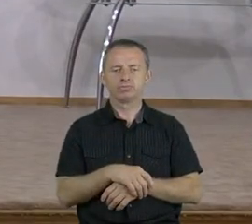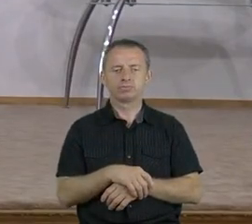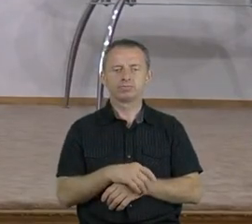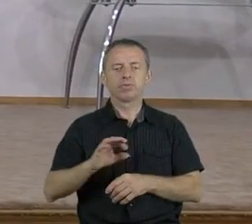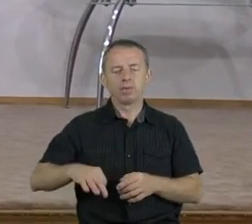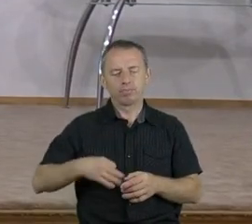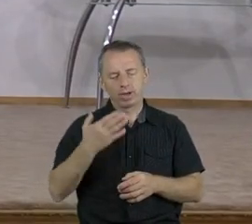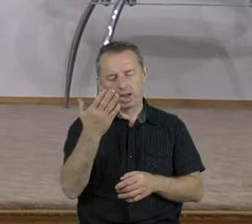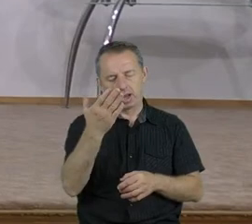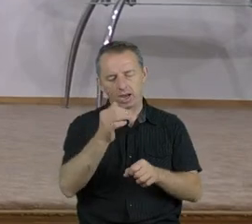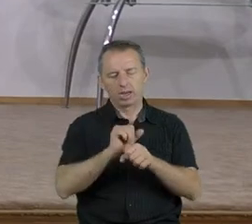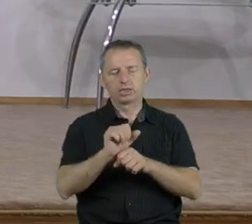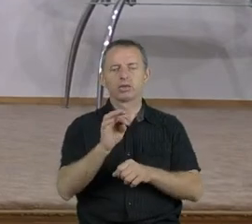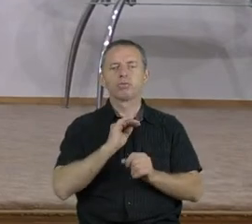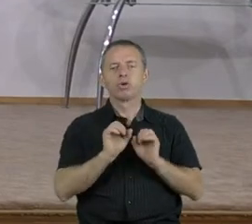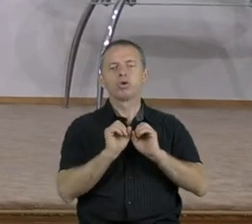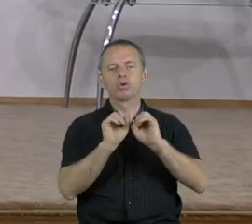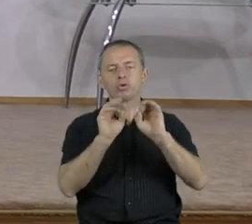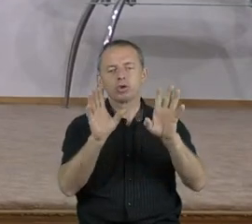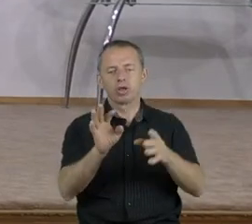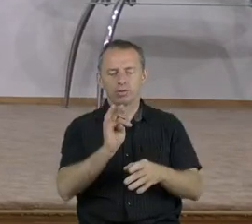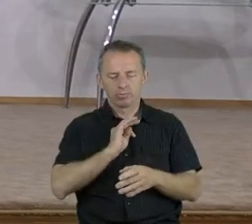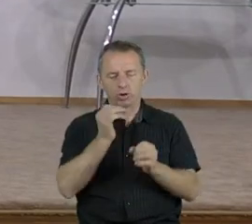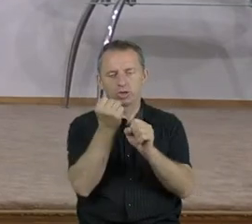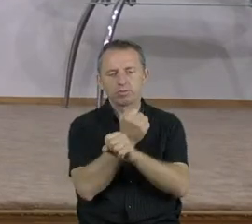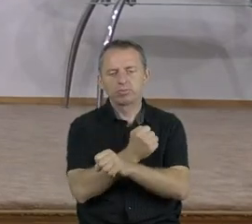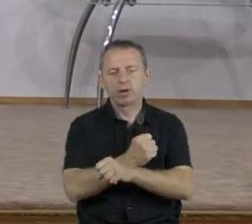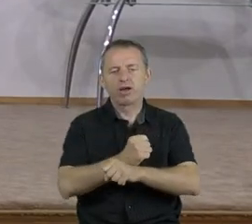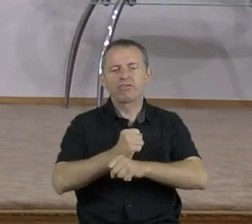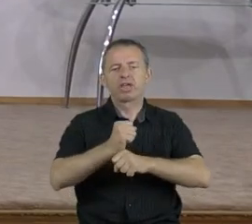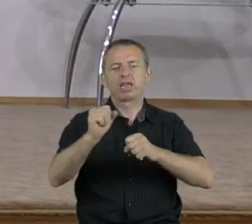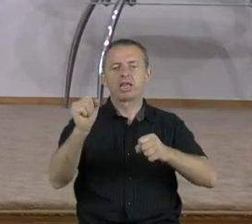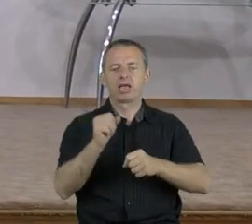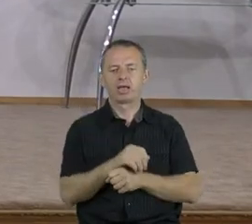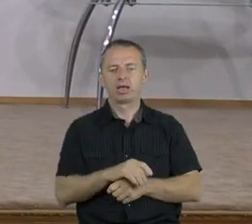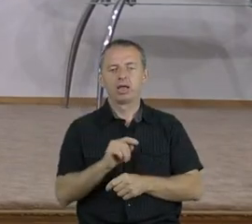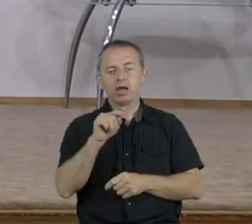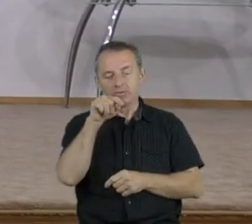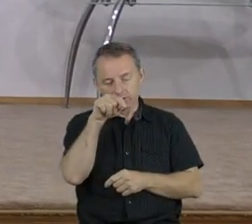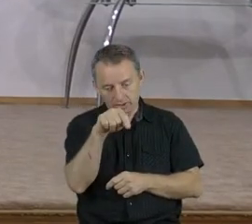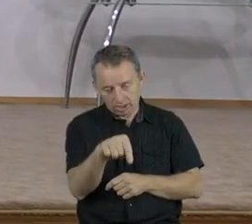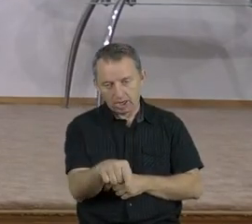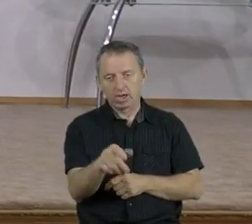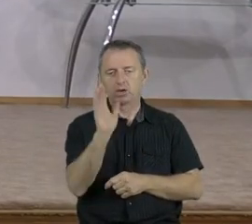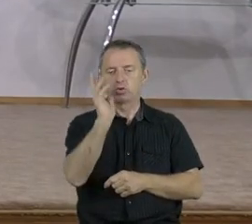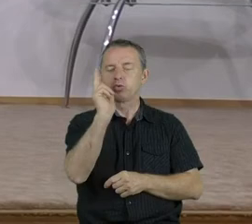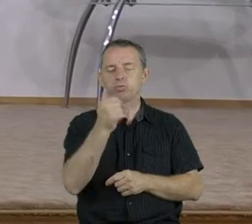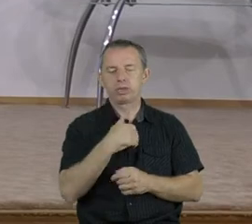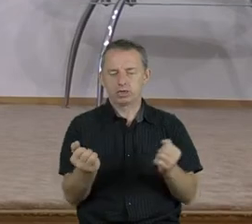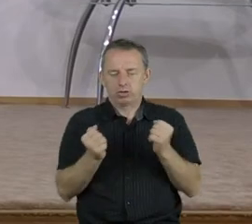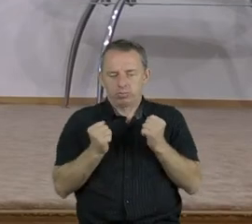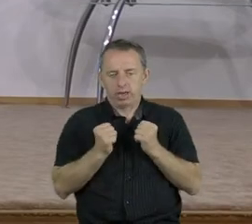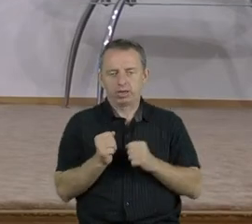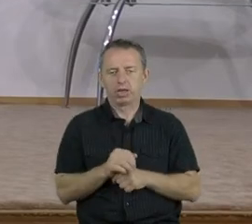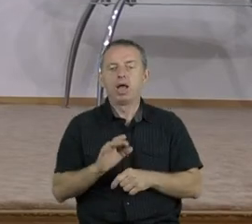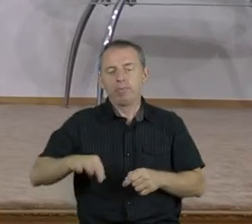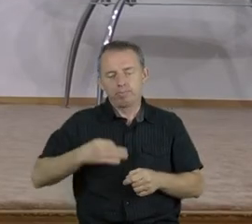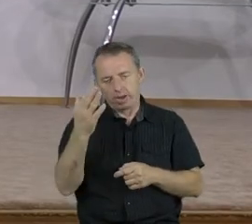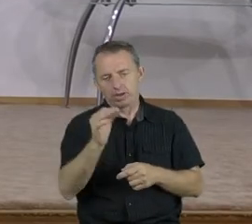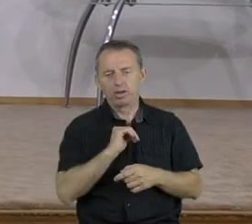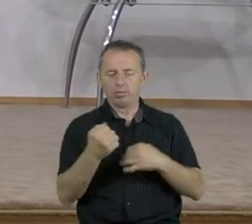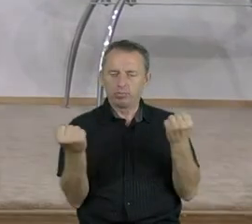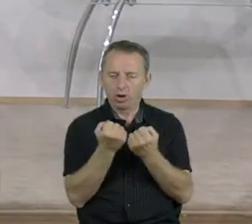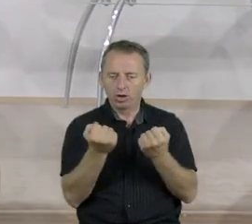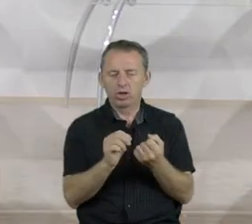Pan jest moją światłością i moim zbawieniem. Kogóż będę się bać? Pan jest